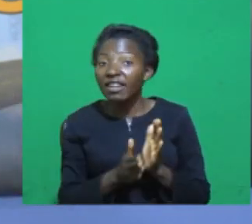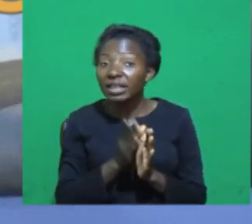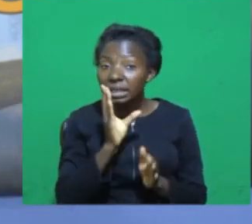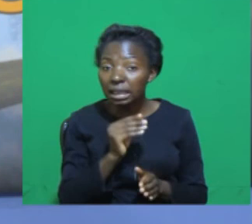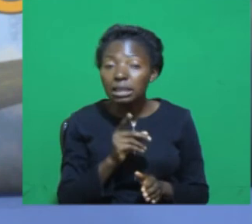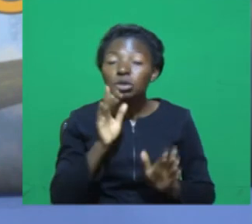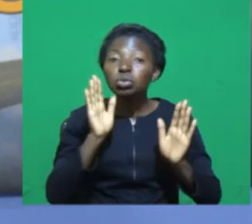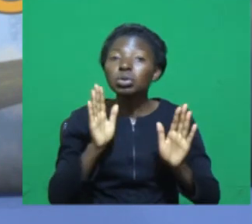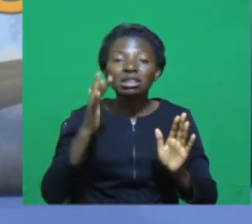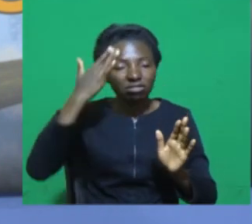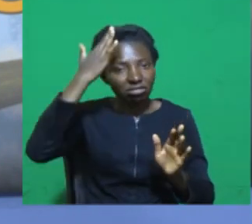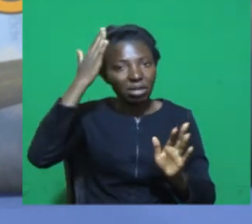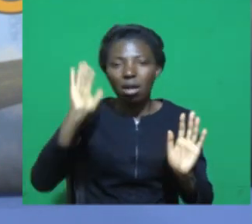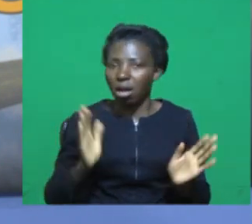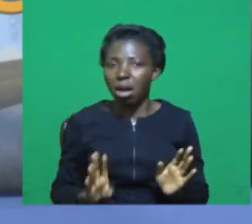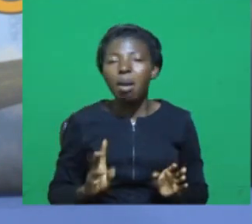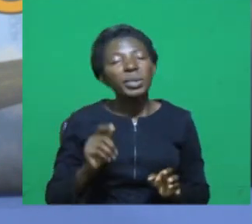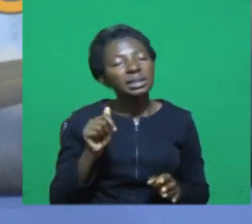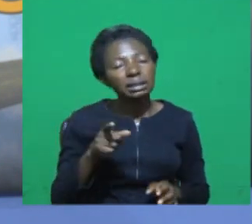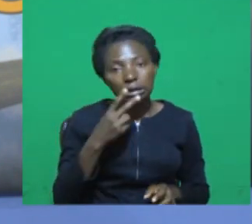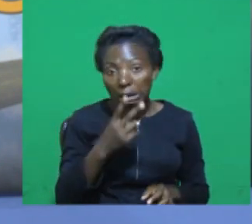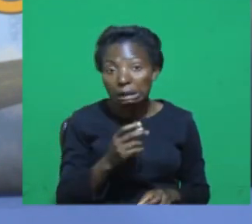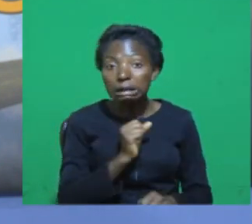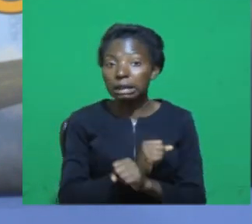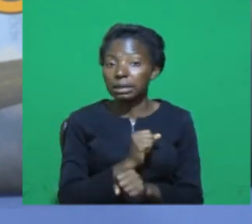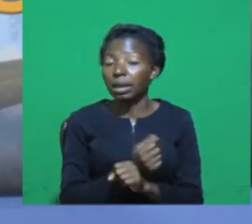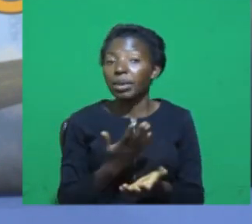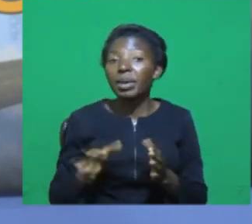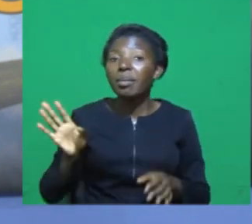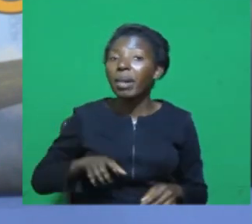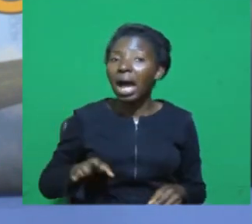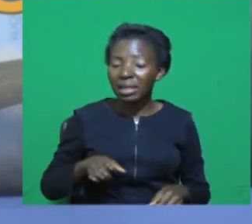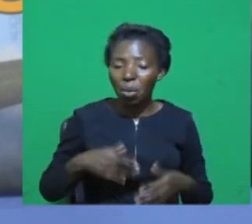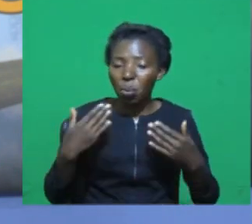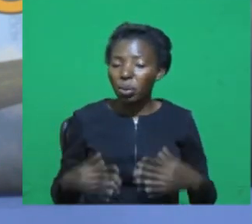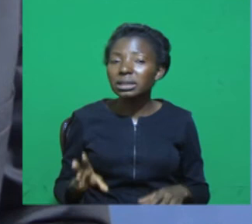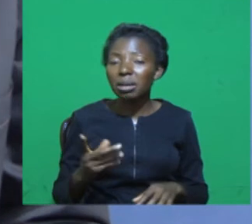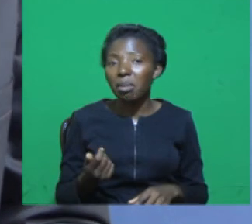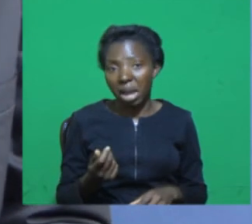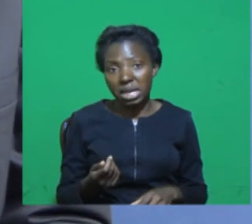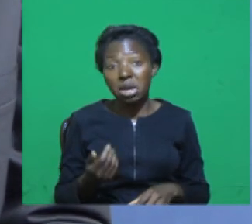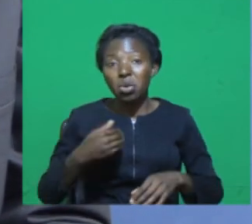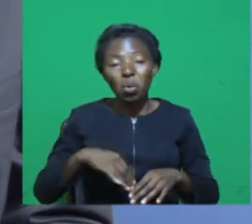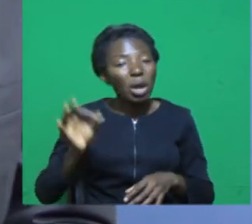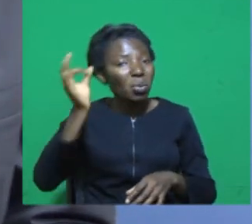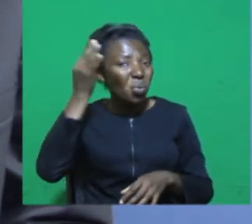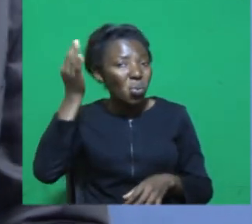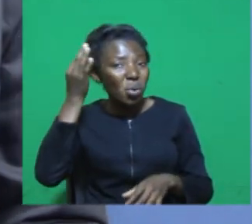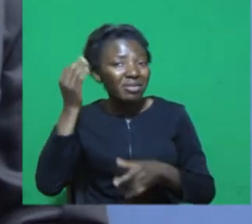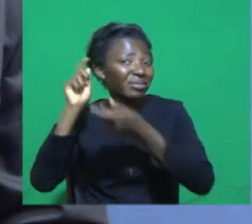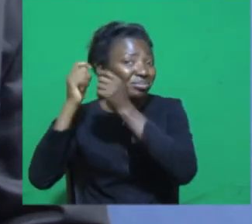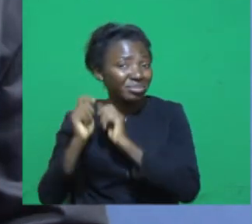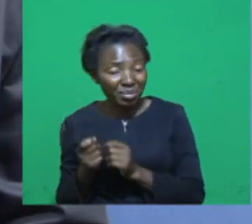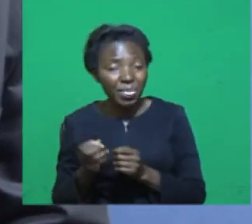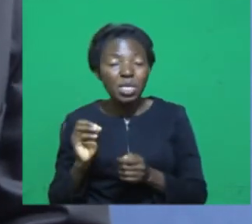riri kuona dambudziko rinogona kuitika ramai vekuti mari yese iri kuperera kumusoro ende zvazvekungopfeka